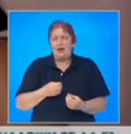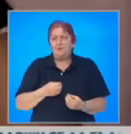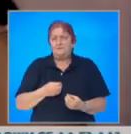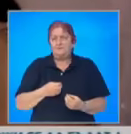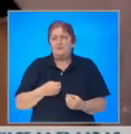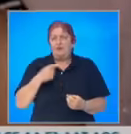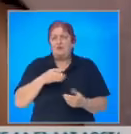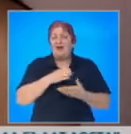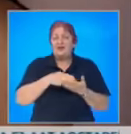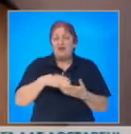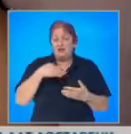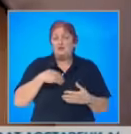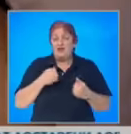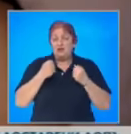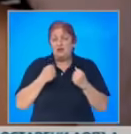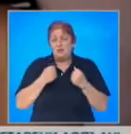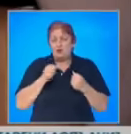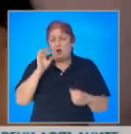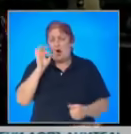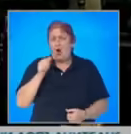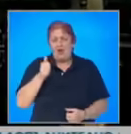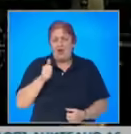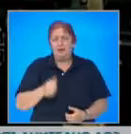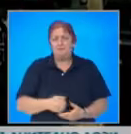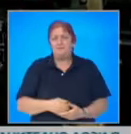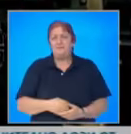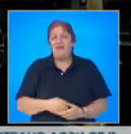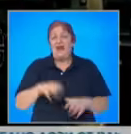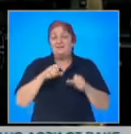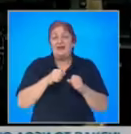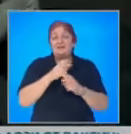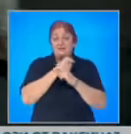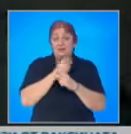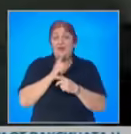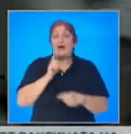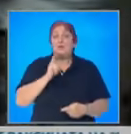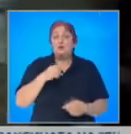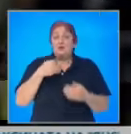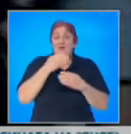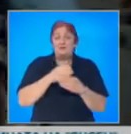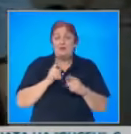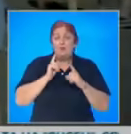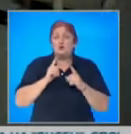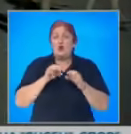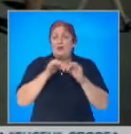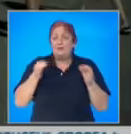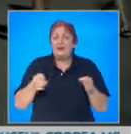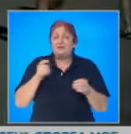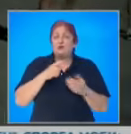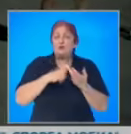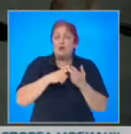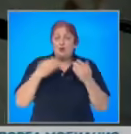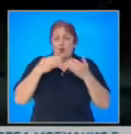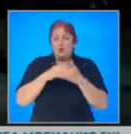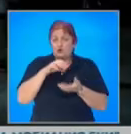се превърне в част от нашия живот. Окей съм. Властите в Австрия бяха принудени да въведат по-строги мерки, след като няколко